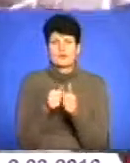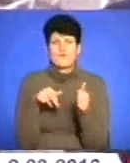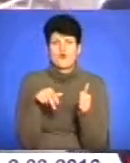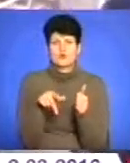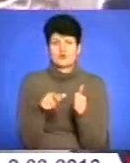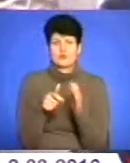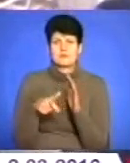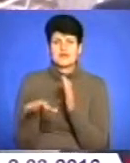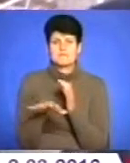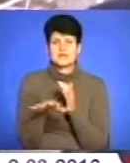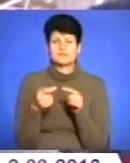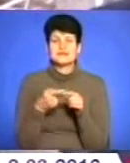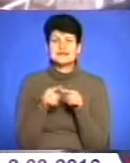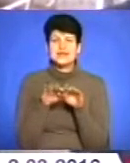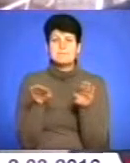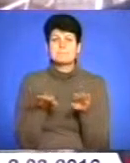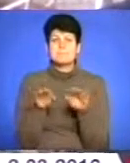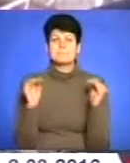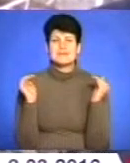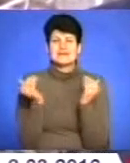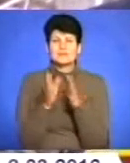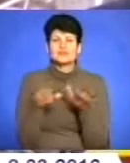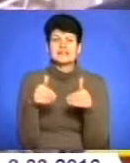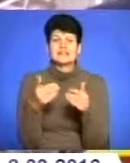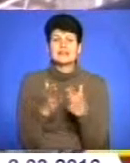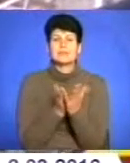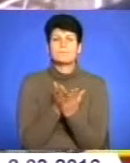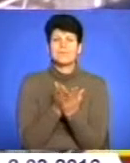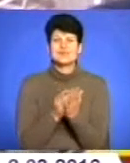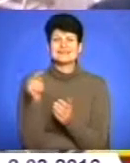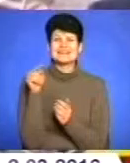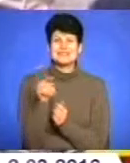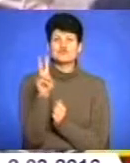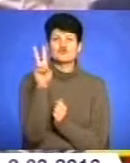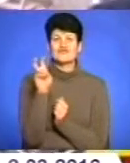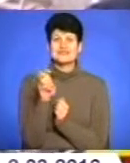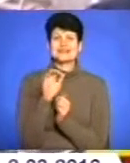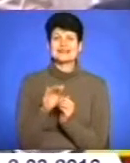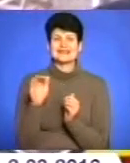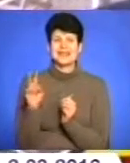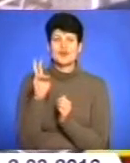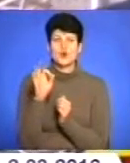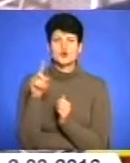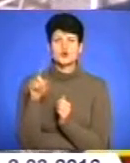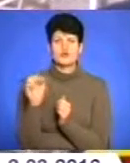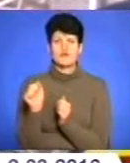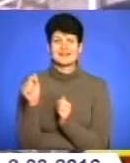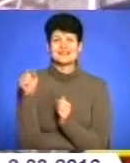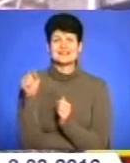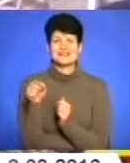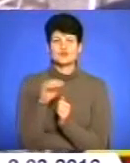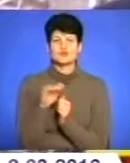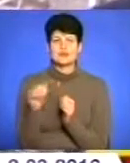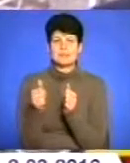Цей басейн буде покликаний надавати свої послуги майже 1200 дітей у Козові, 1000